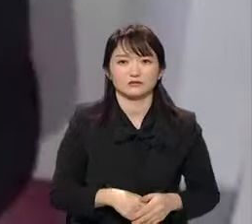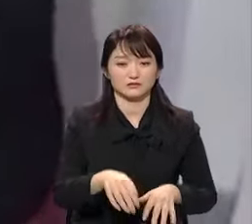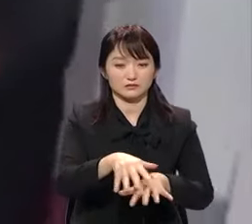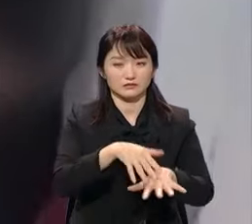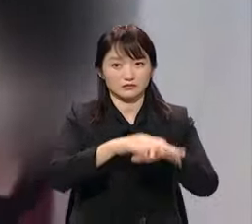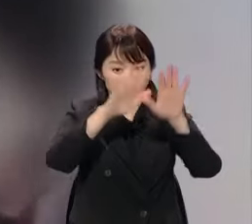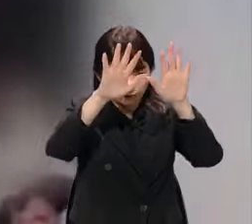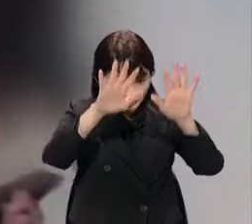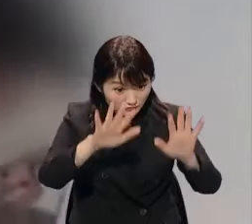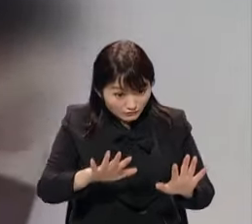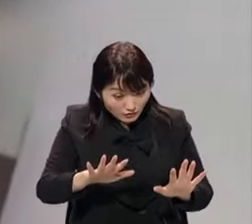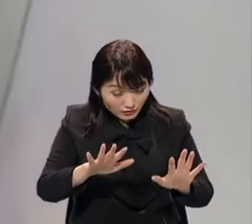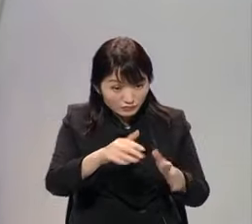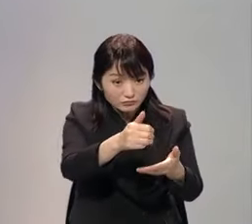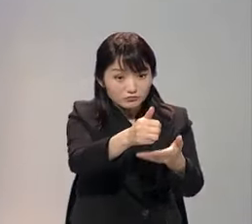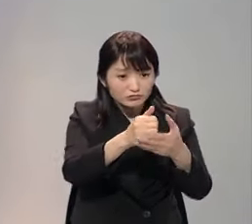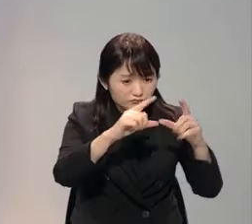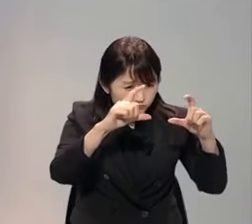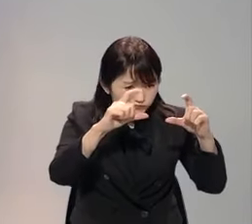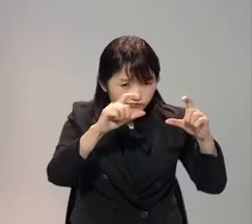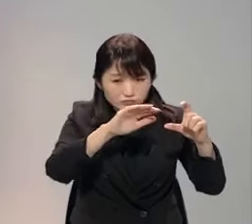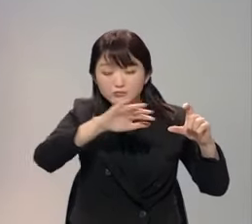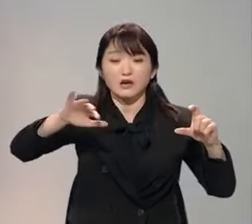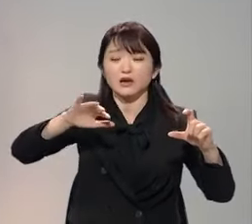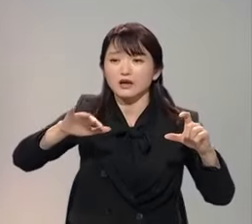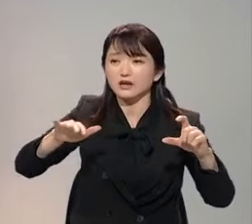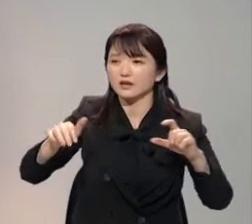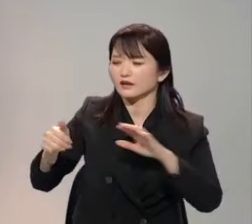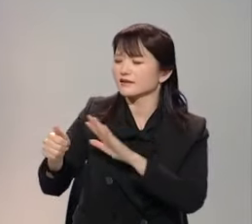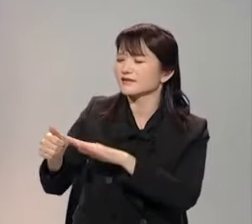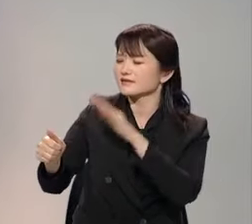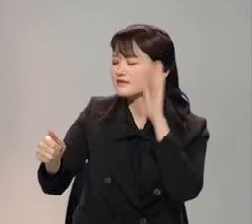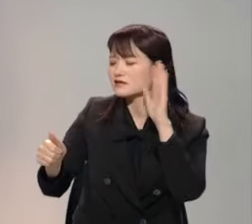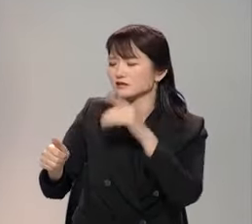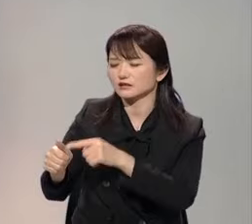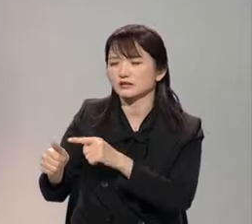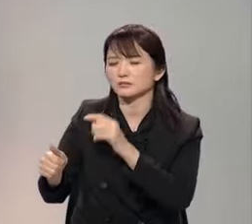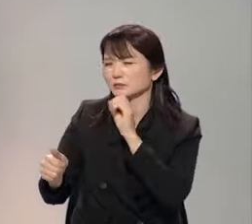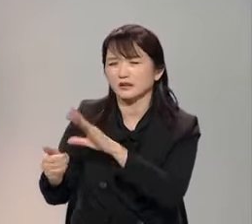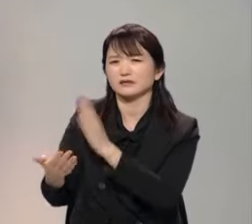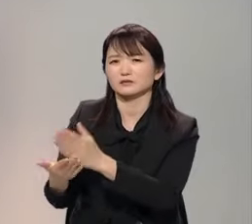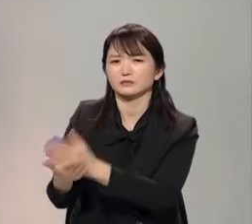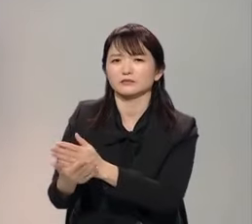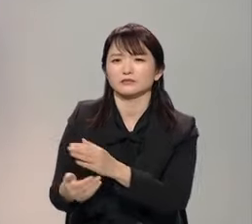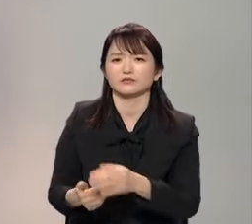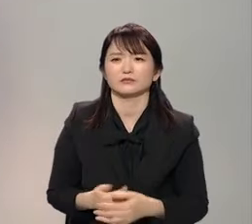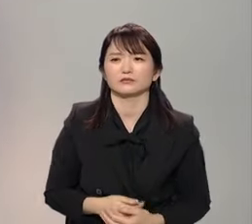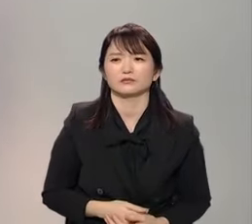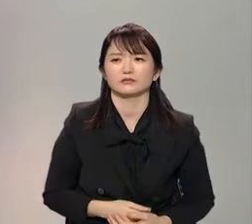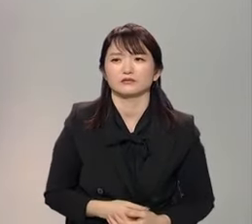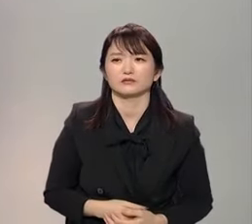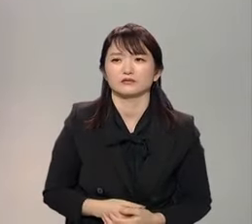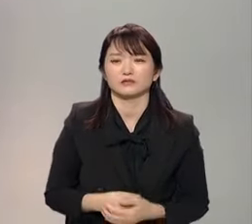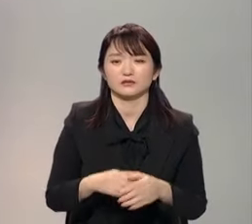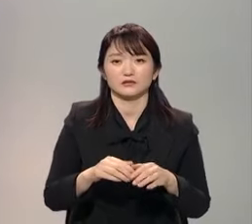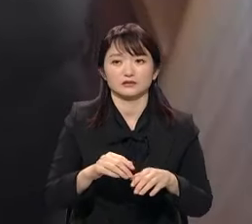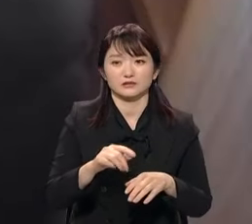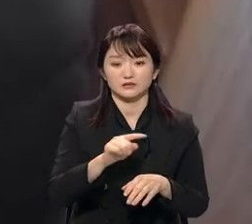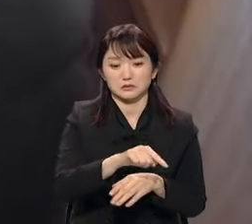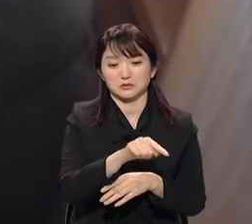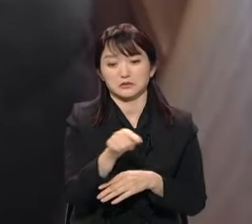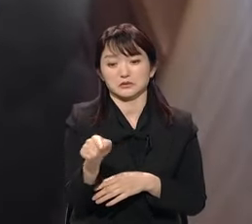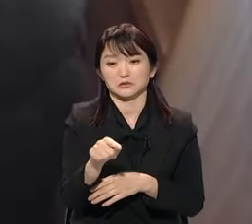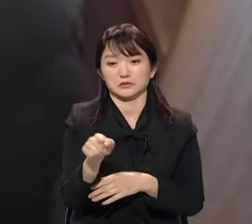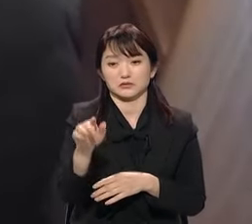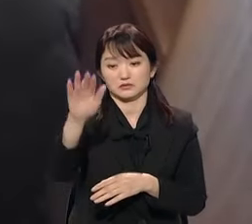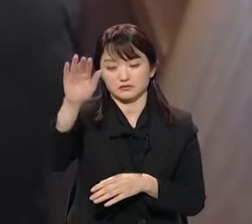부스에 손님 있는 걸 알면서도 저걸 젖히려고 하니까 야, 지훈아, 너 그러지 마! 막 하면 말려요, 지금. 자, 그런데 옆 부스로 지금 일행들하고